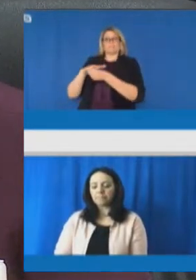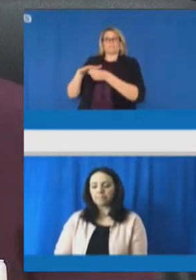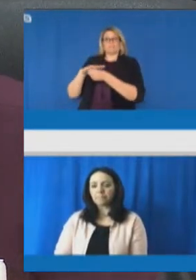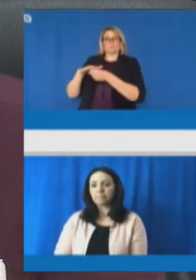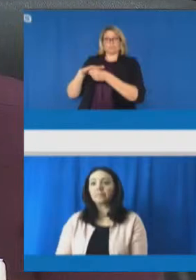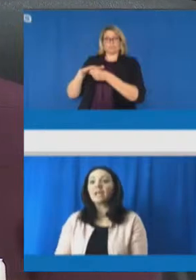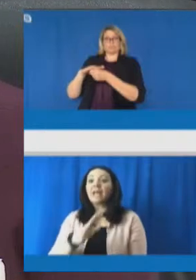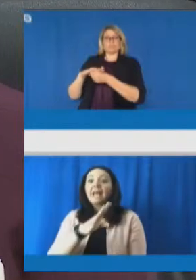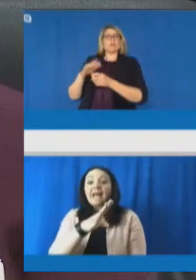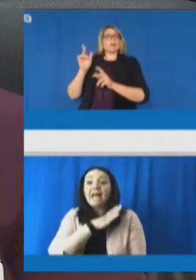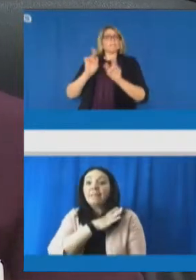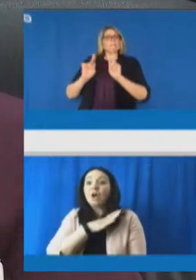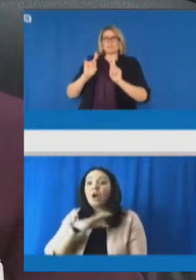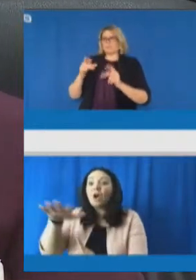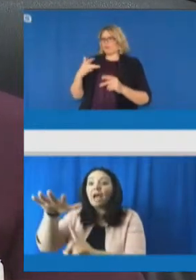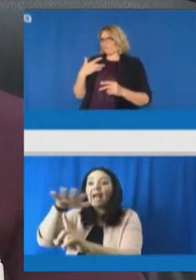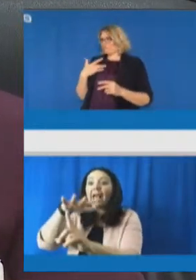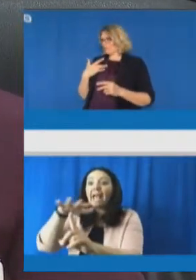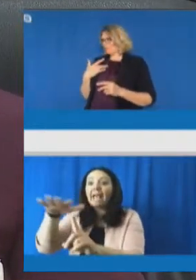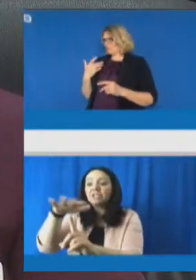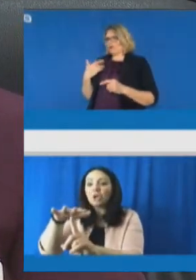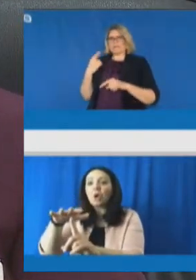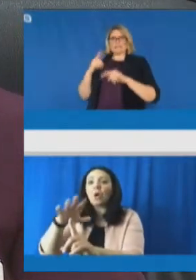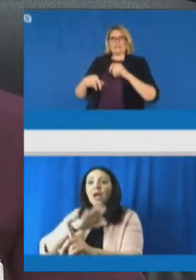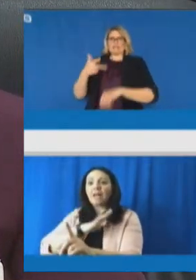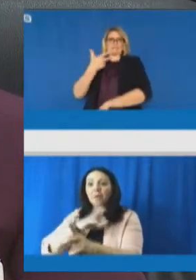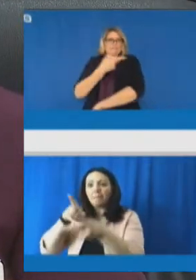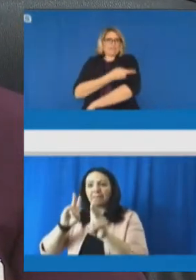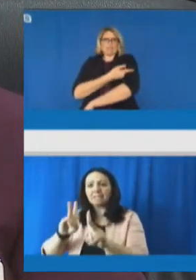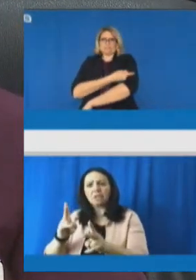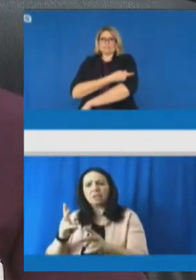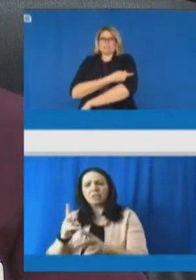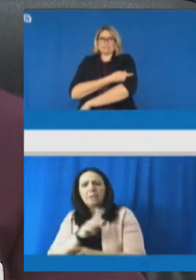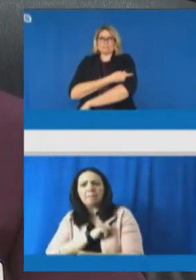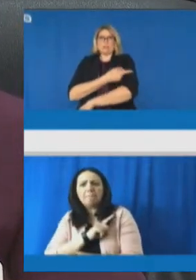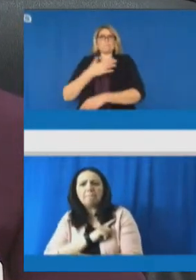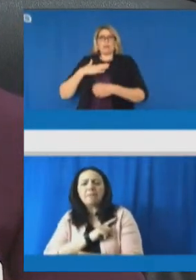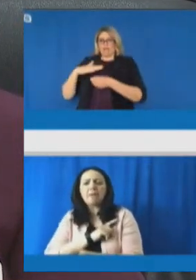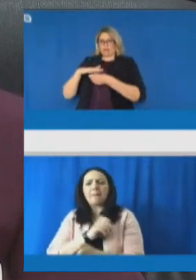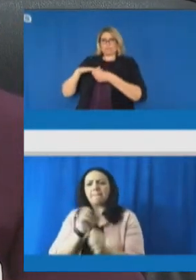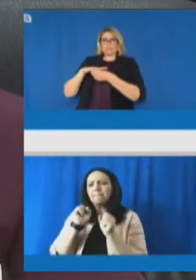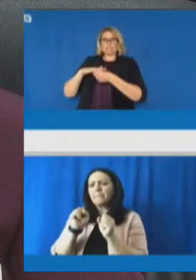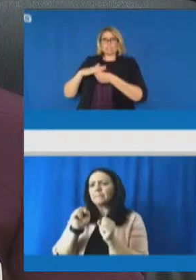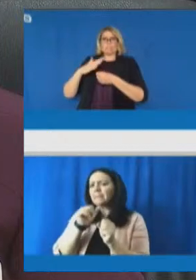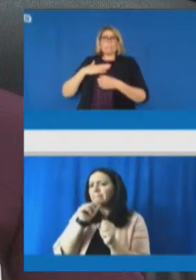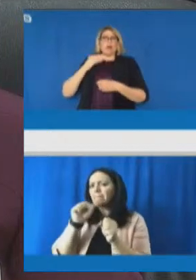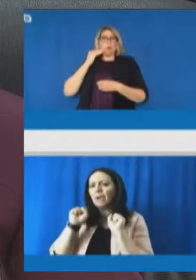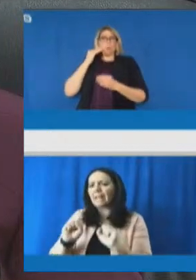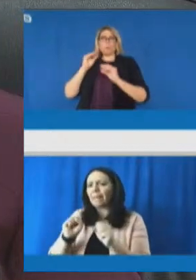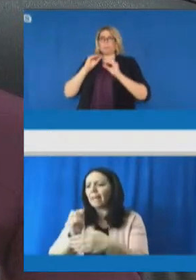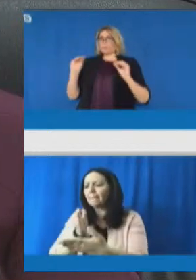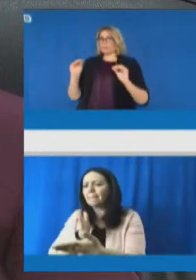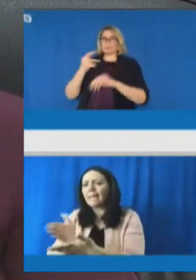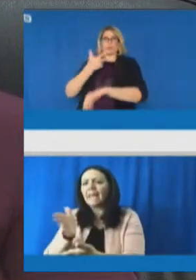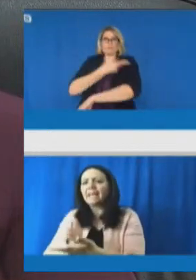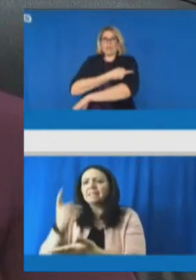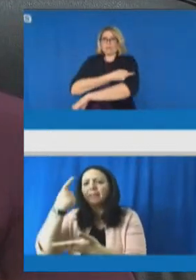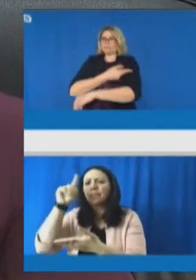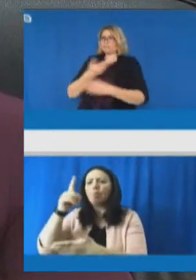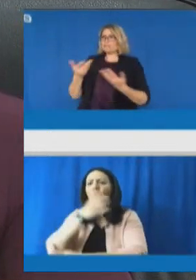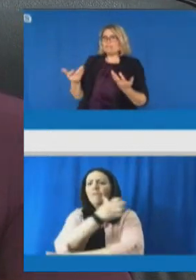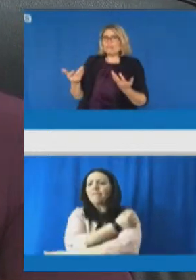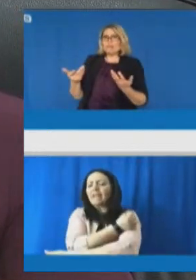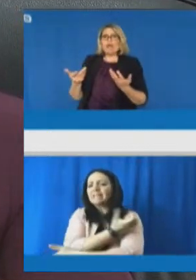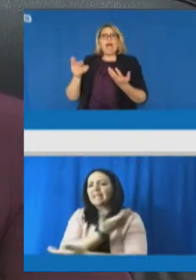de doses qui vont être distribuées dans chaque région est basé sur l'information qu'on a dans chaque région sur la population et les